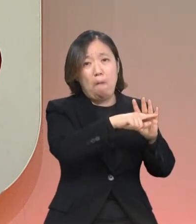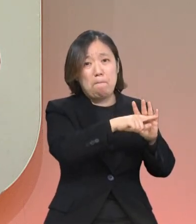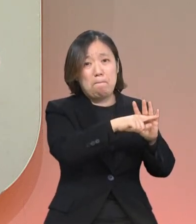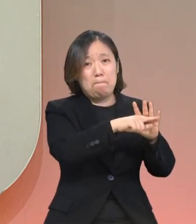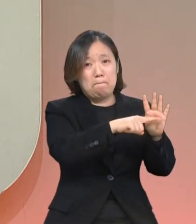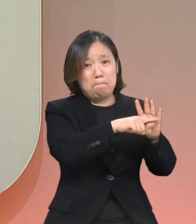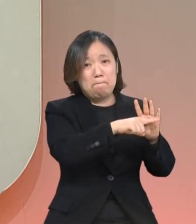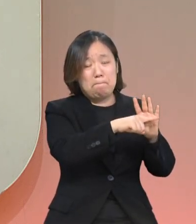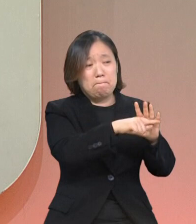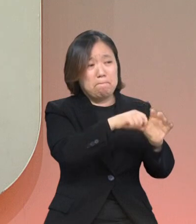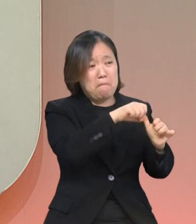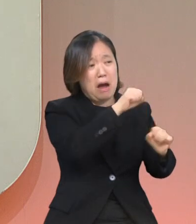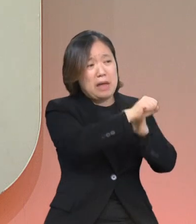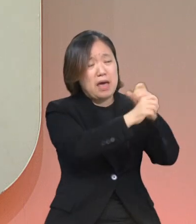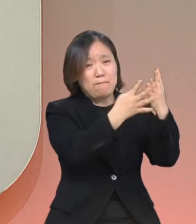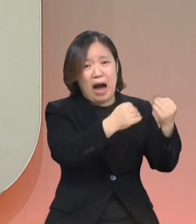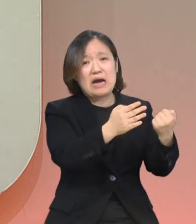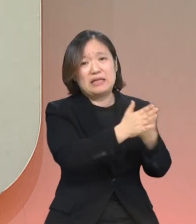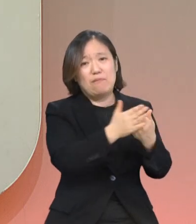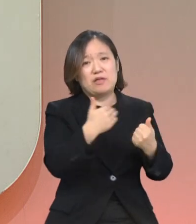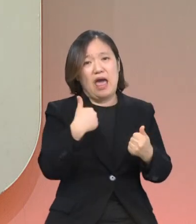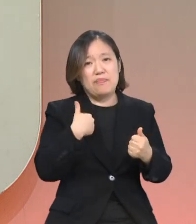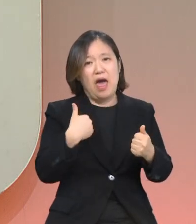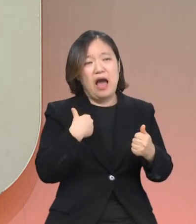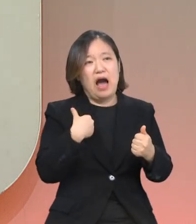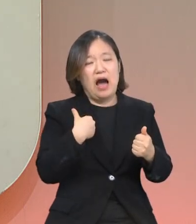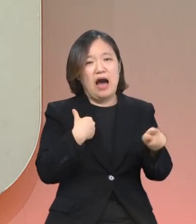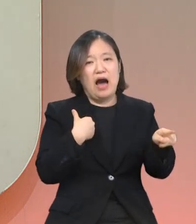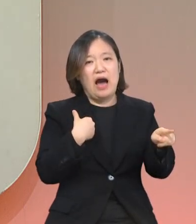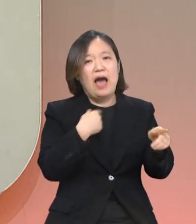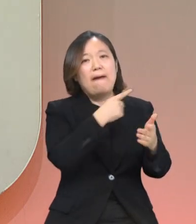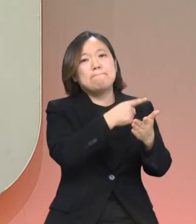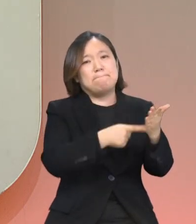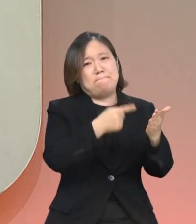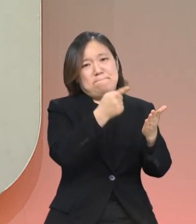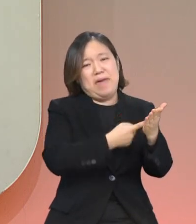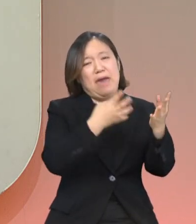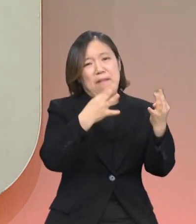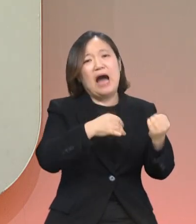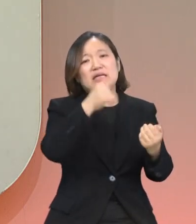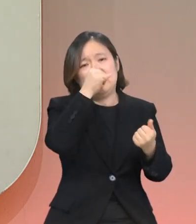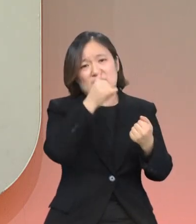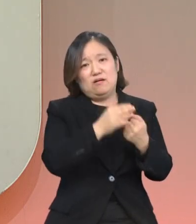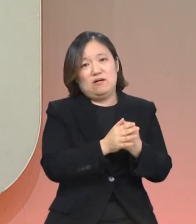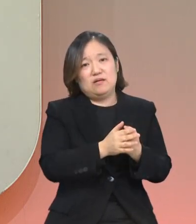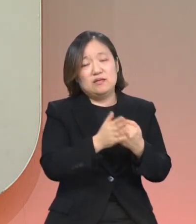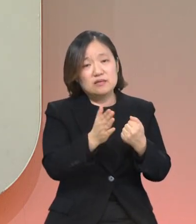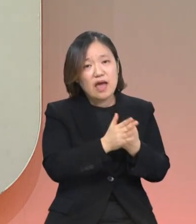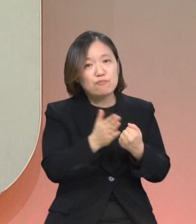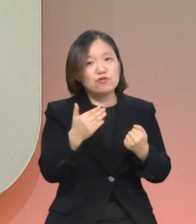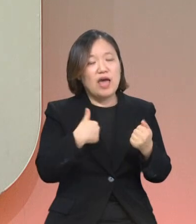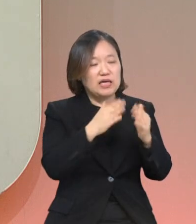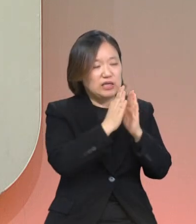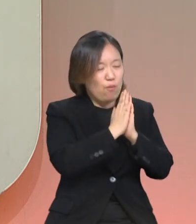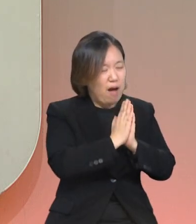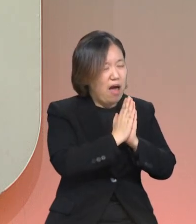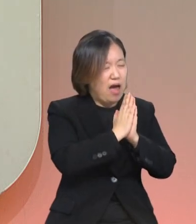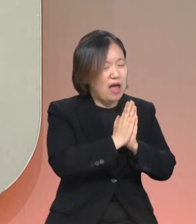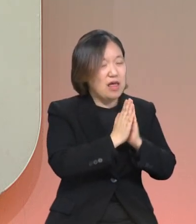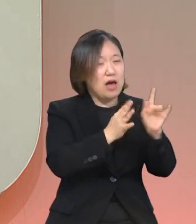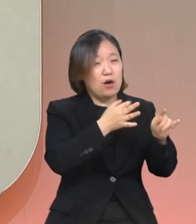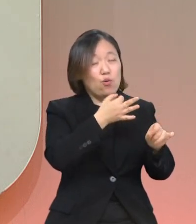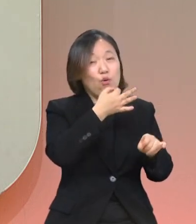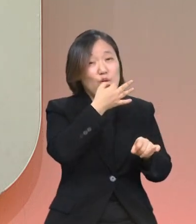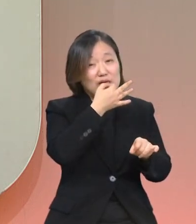풀어야 할 숙제와 그만큼 내가 갚아야 할 빚이 많기 때문에 좀 더디게 느껴질 뿐이다